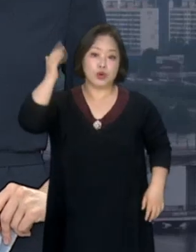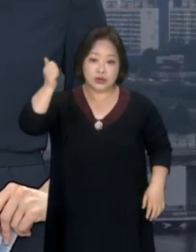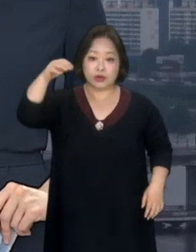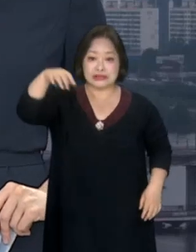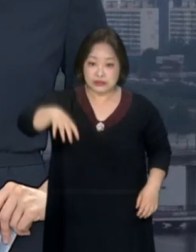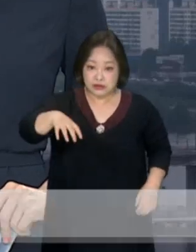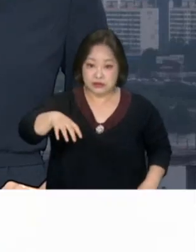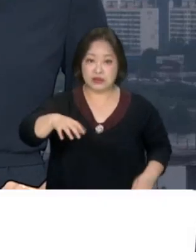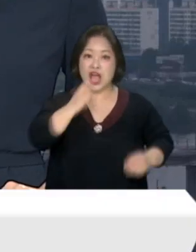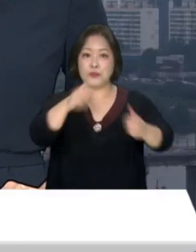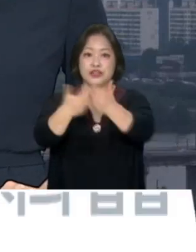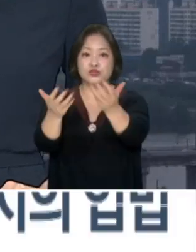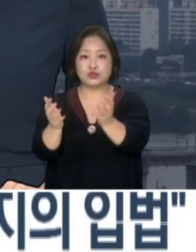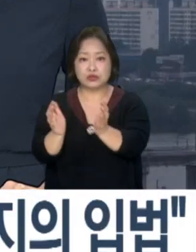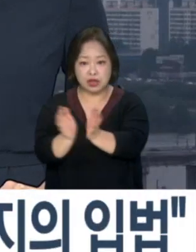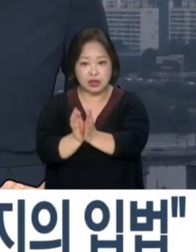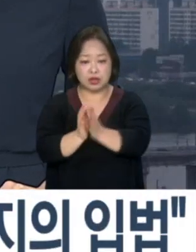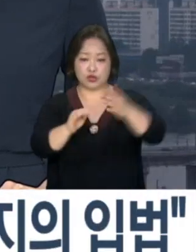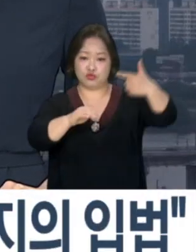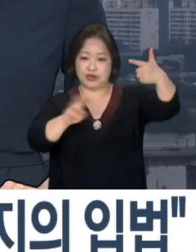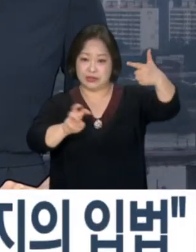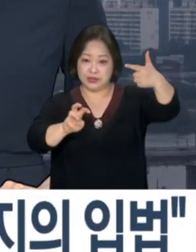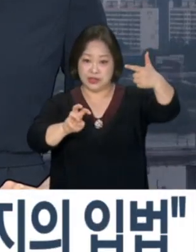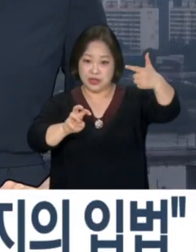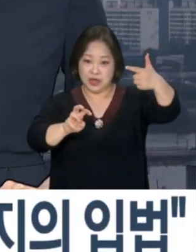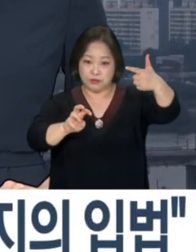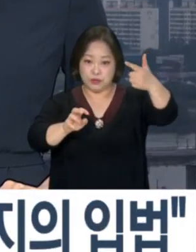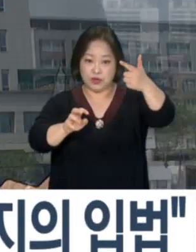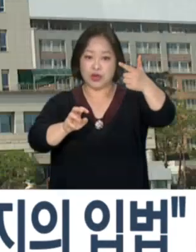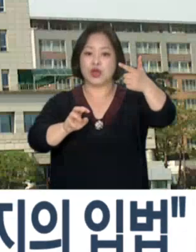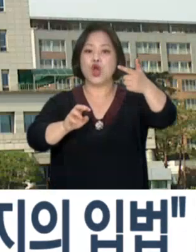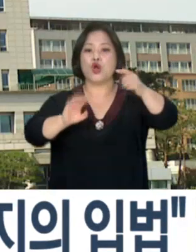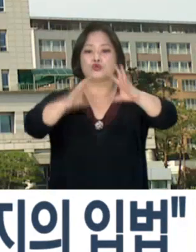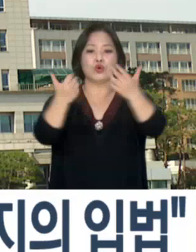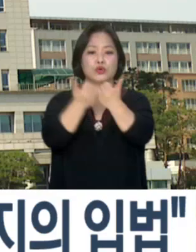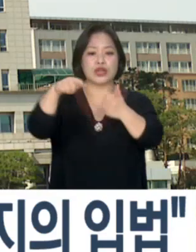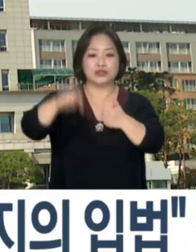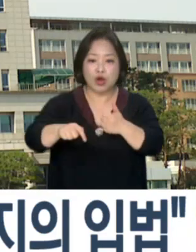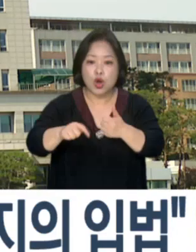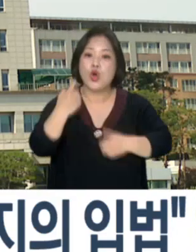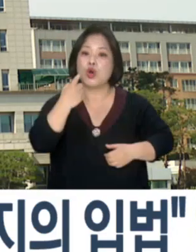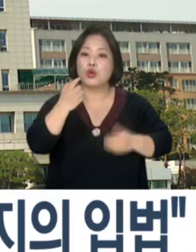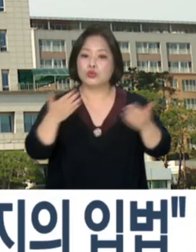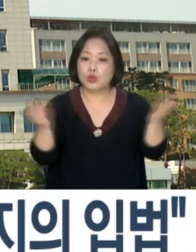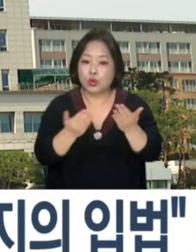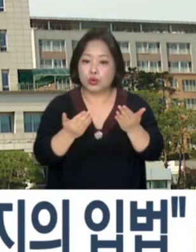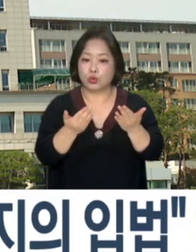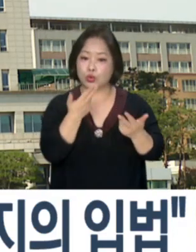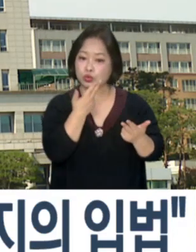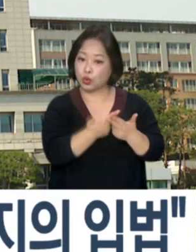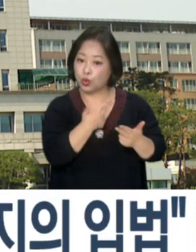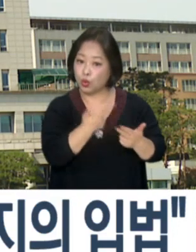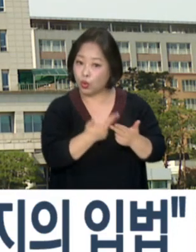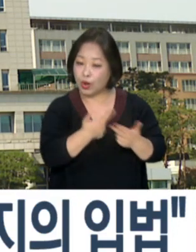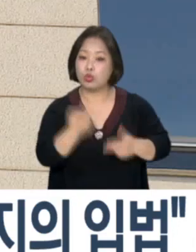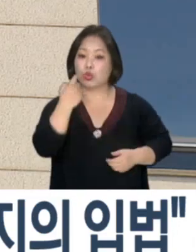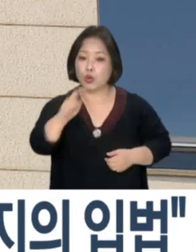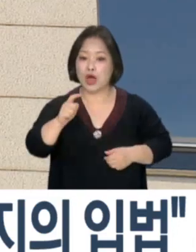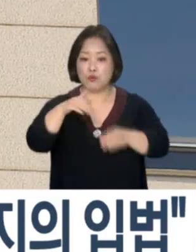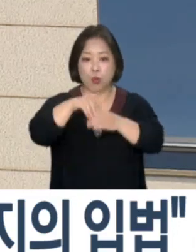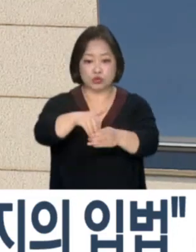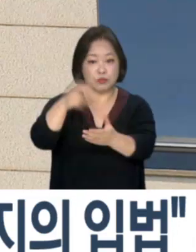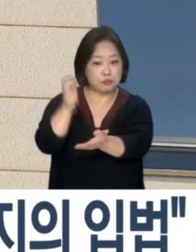대통령 실은 더불어민주당이 오는 30일 국회 본회의 처리를 예고한 노동조합법 개정안 이른바 노란 봉투법에